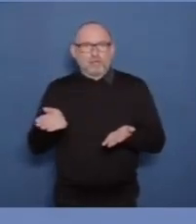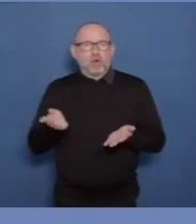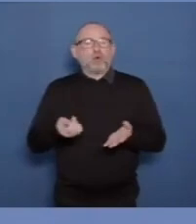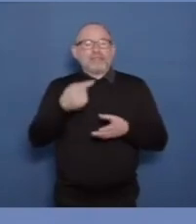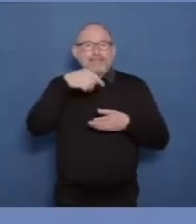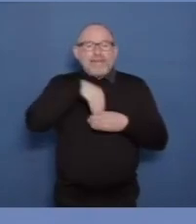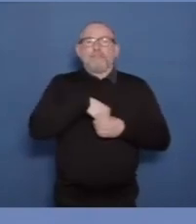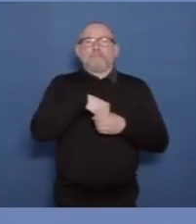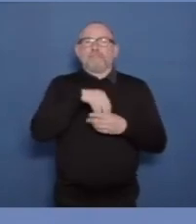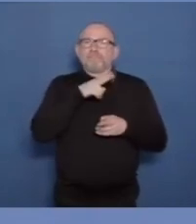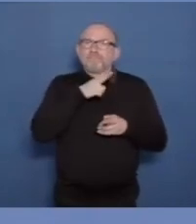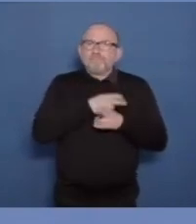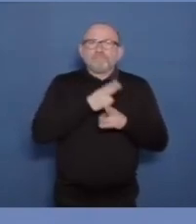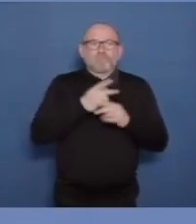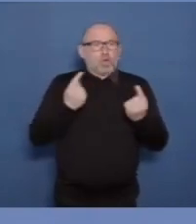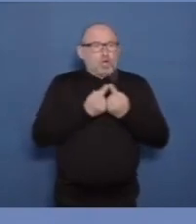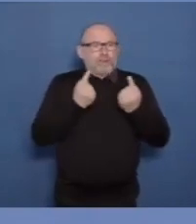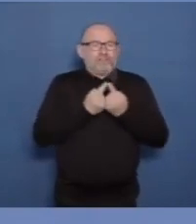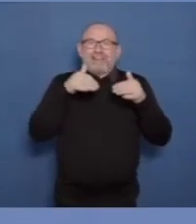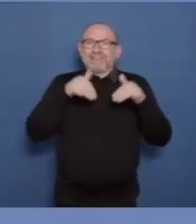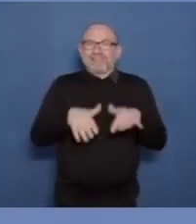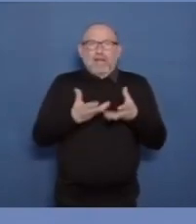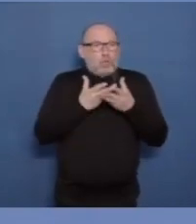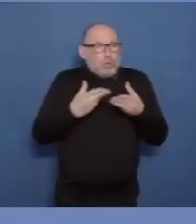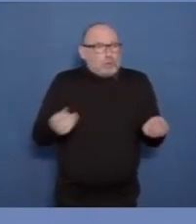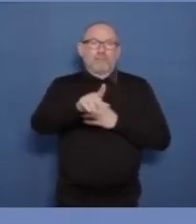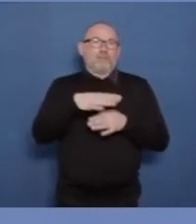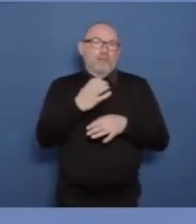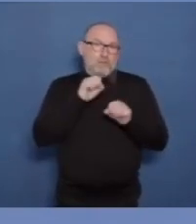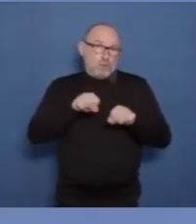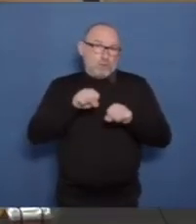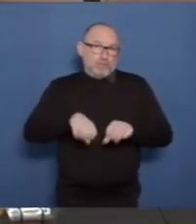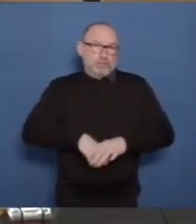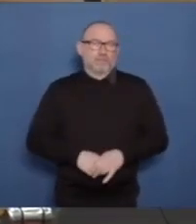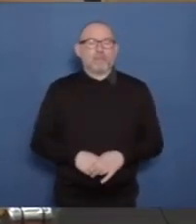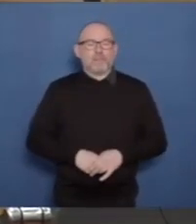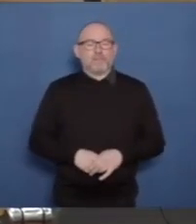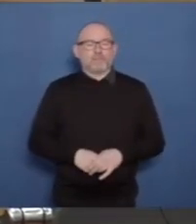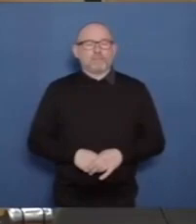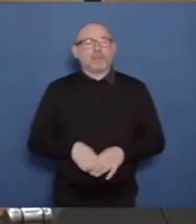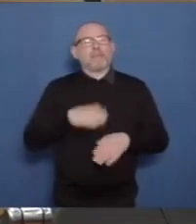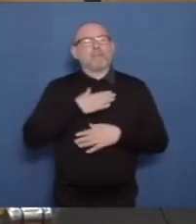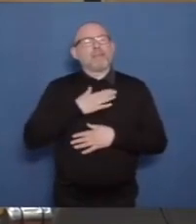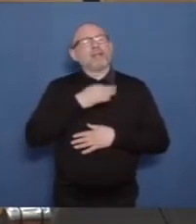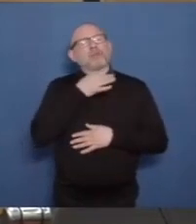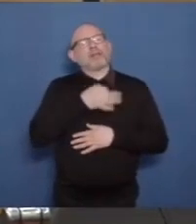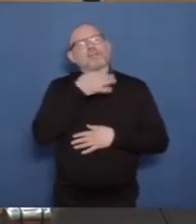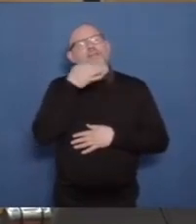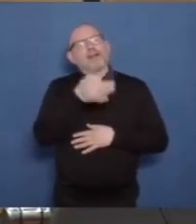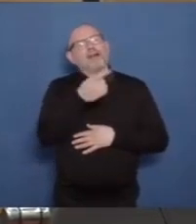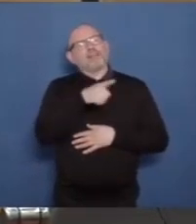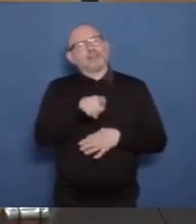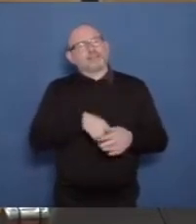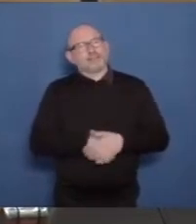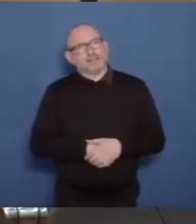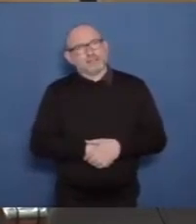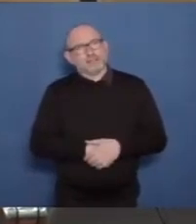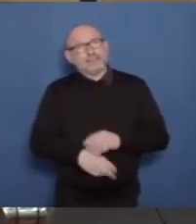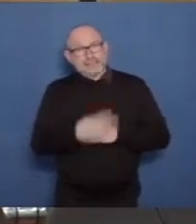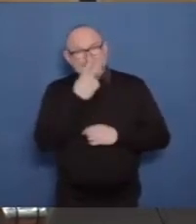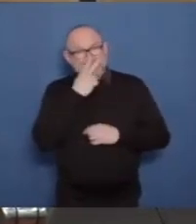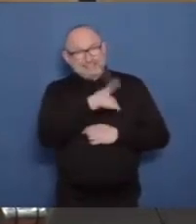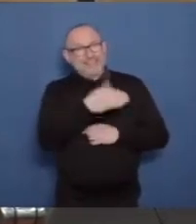ungelöster Konflikt, der ungelöste Nahostkonflikt ist. Die konkrete Frage war allerdings, sehen Sie in Maßnahmen